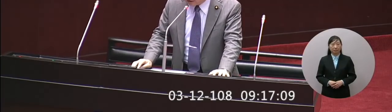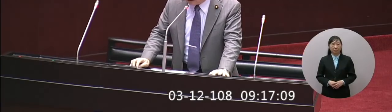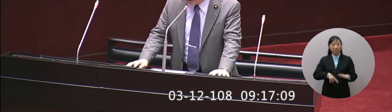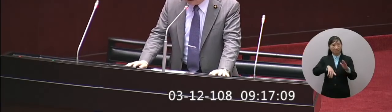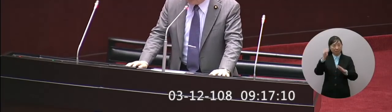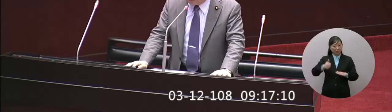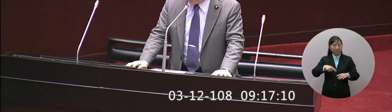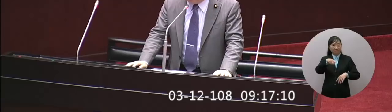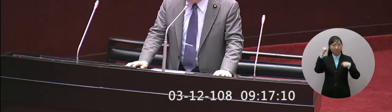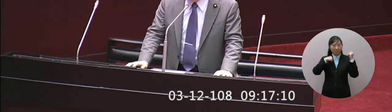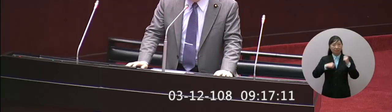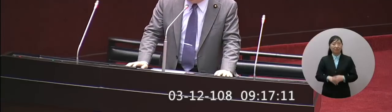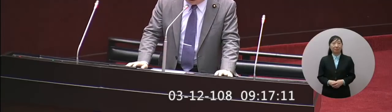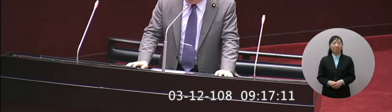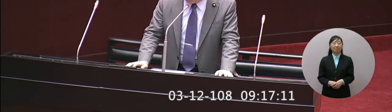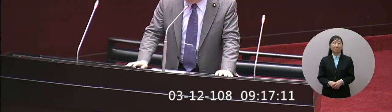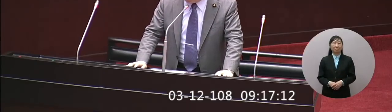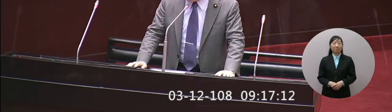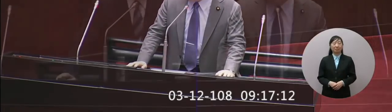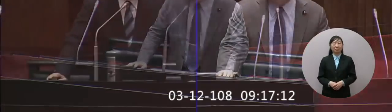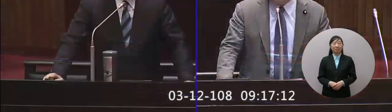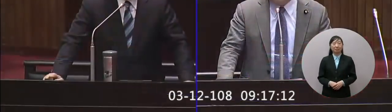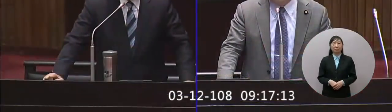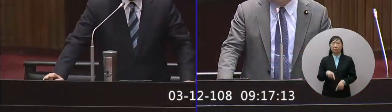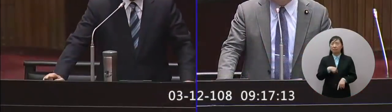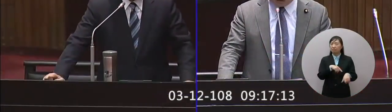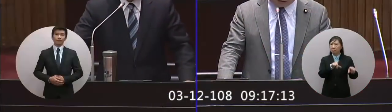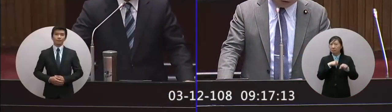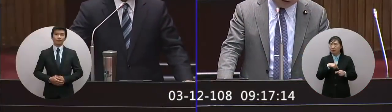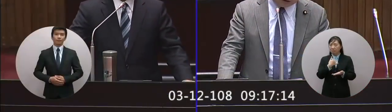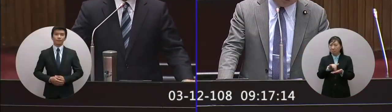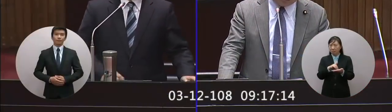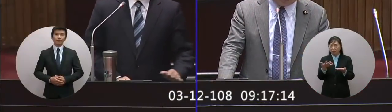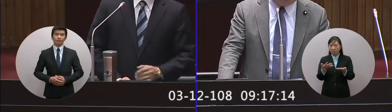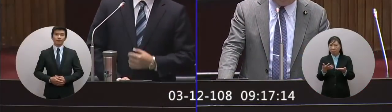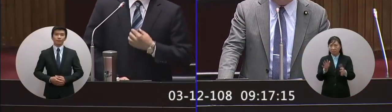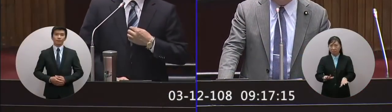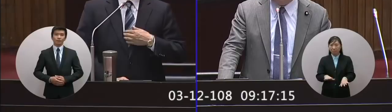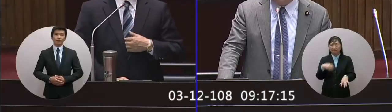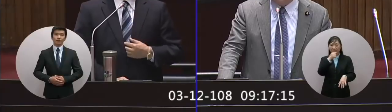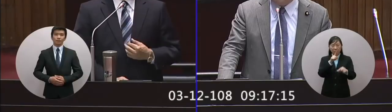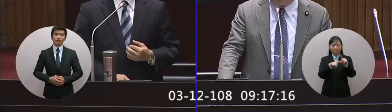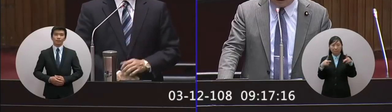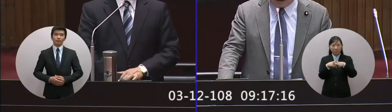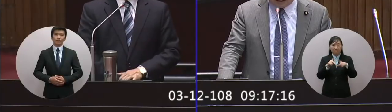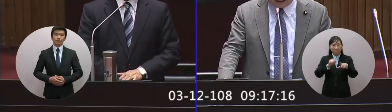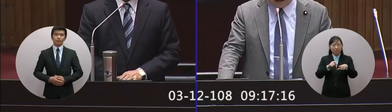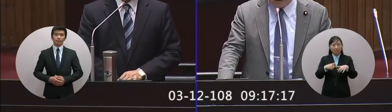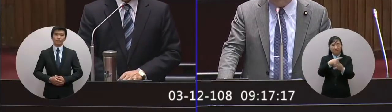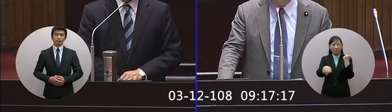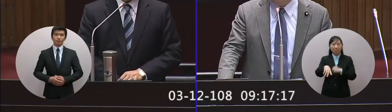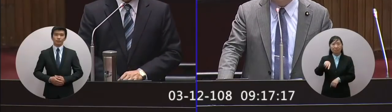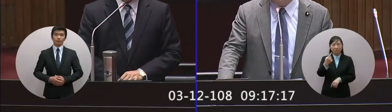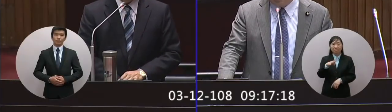哎，院长早。 哎，委员你好。 哎，根据统计哦，台湾的中小企业目前已经有超过